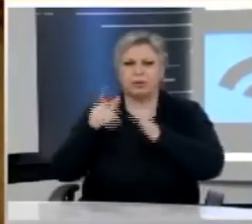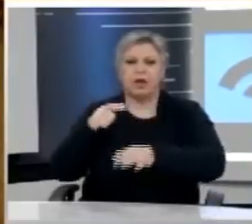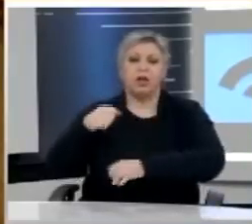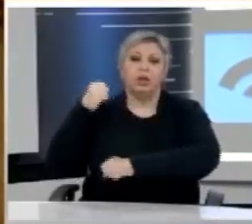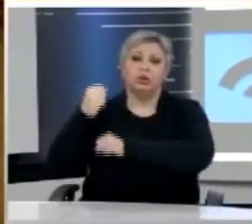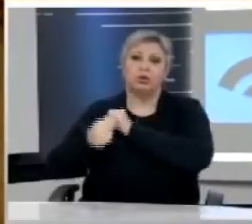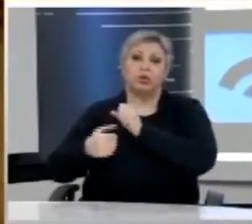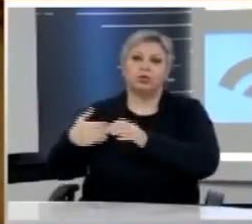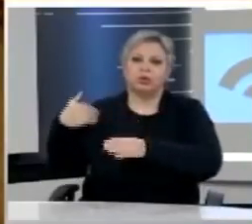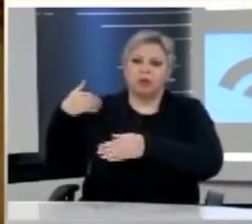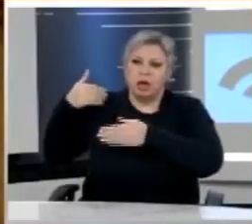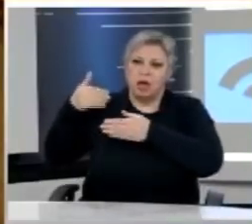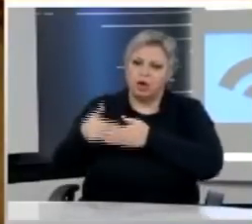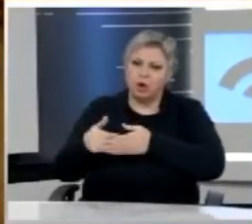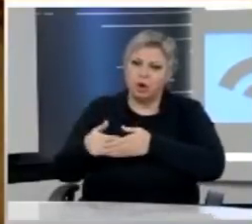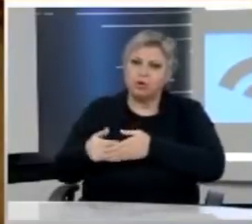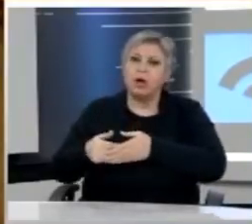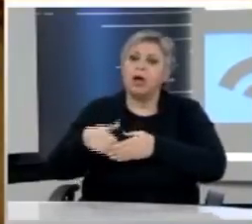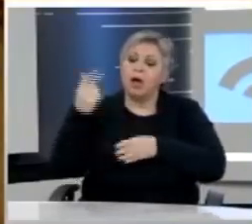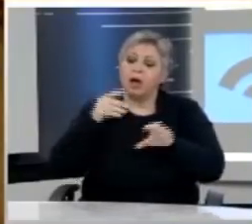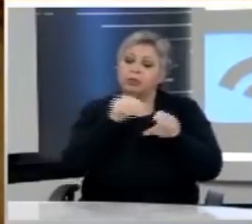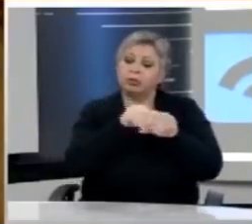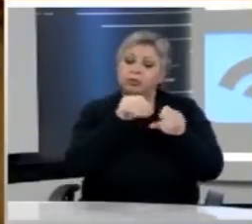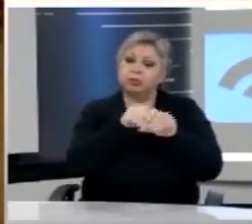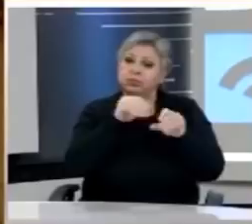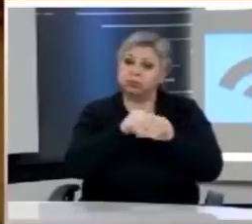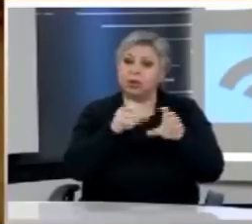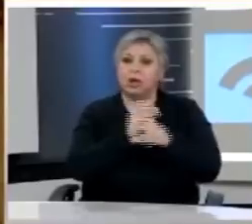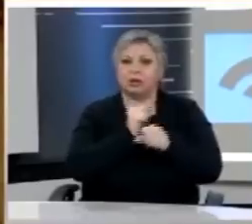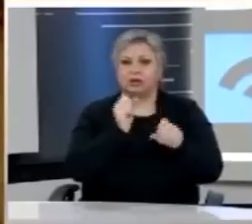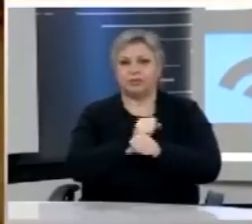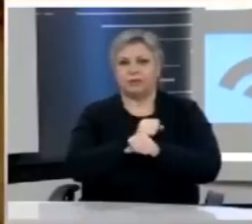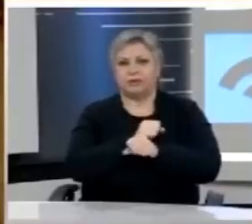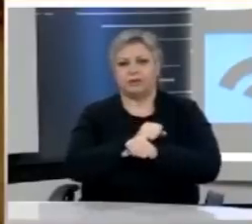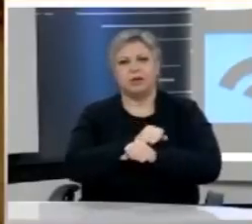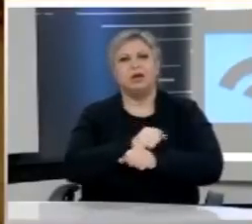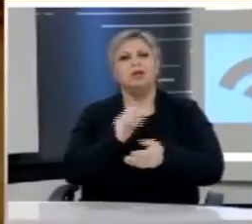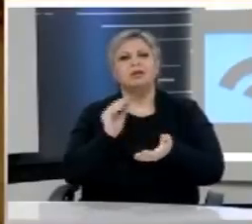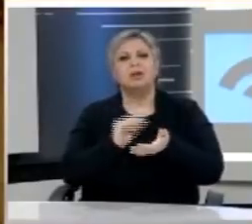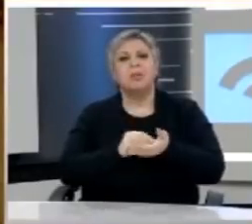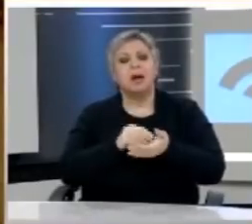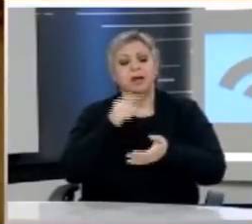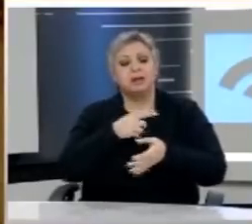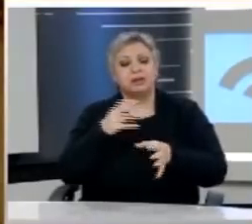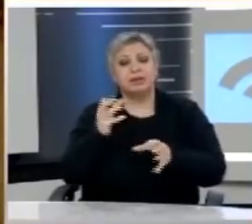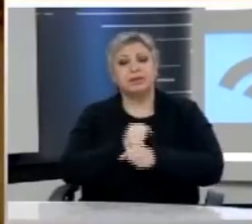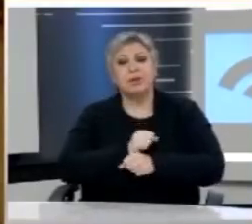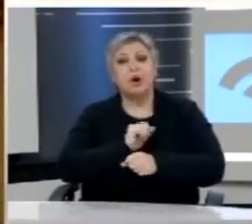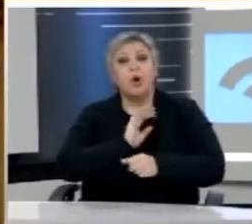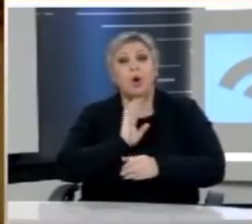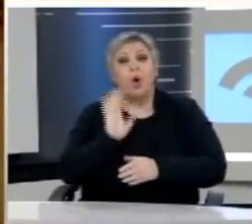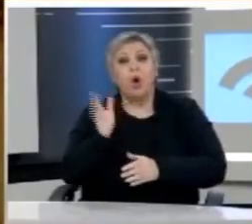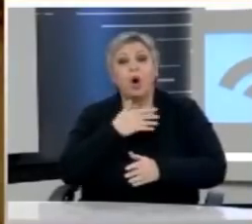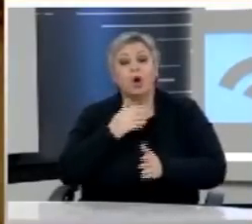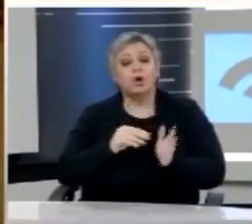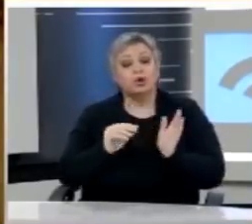Λίγο ησυχία, παρακαλώ. Εφαρμόσατε μέχρι κεραίας το σύνολο των λεγόμενων μνημονιακών ρυθμίσεων